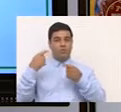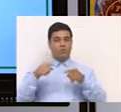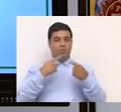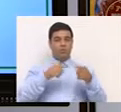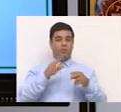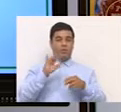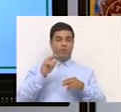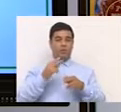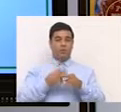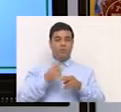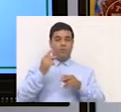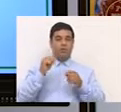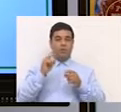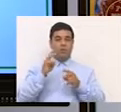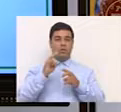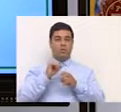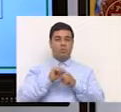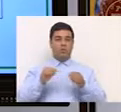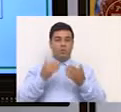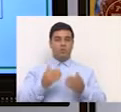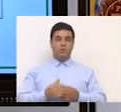прически, второй не может быть.